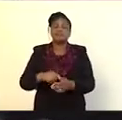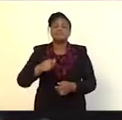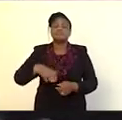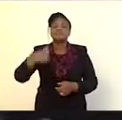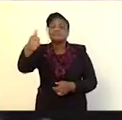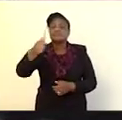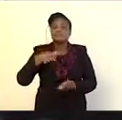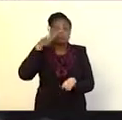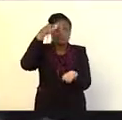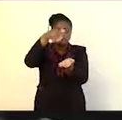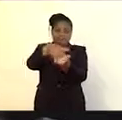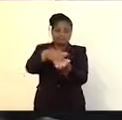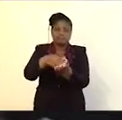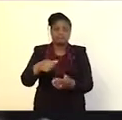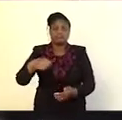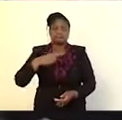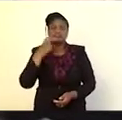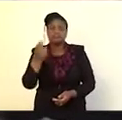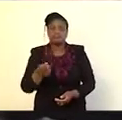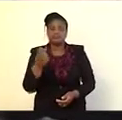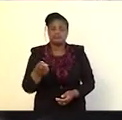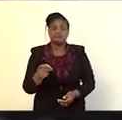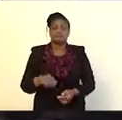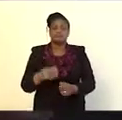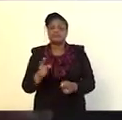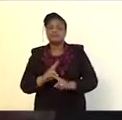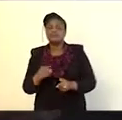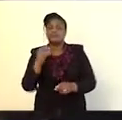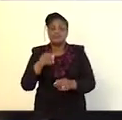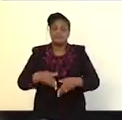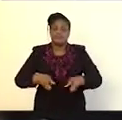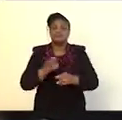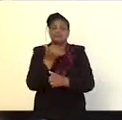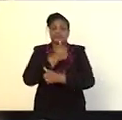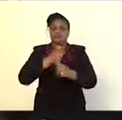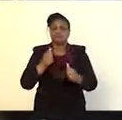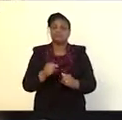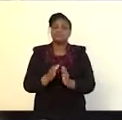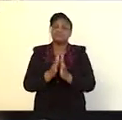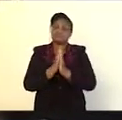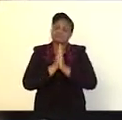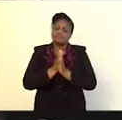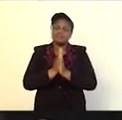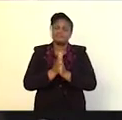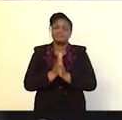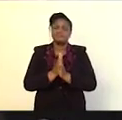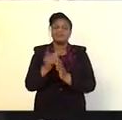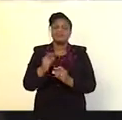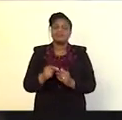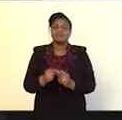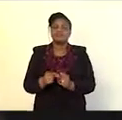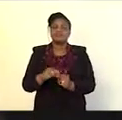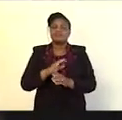kufa kuzhinji. Kana ikangomuka kumugwagwa kwanaka, zvichakadaro tokumbira zvepabandiko ero rekutaurwa kwavanhu